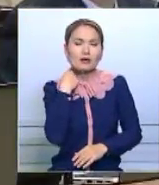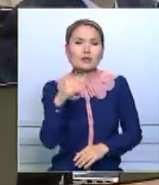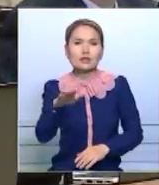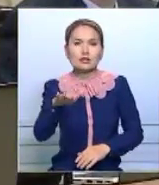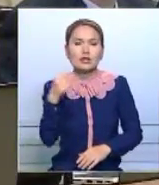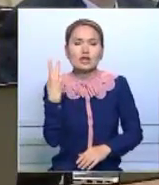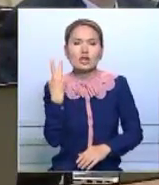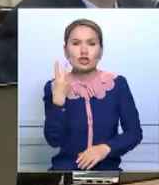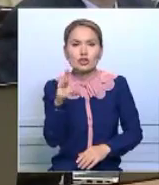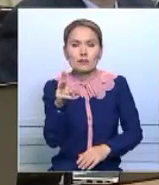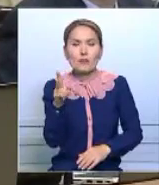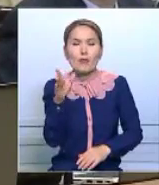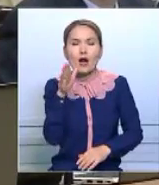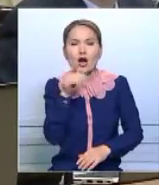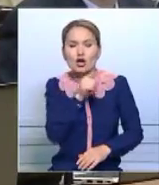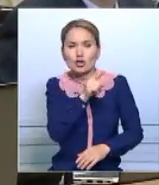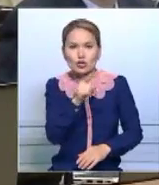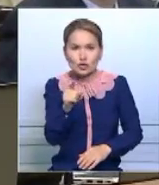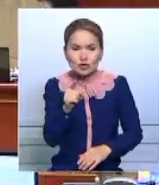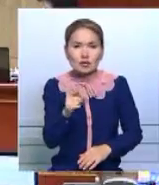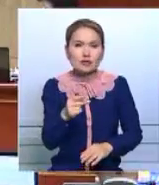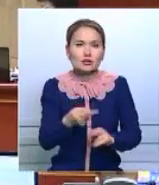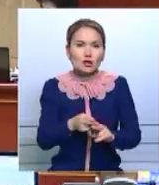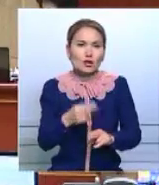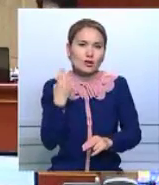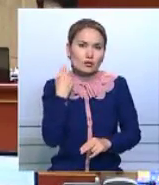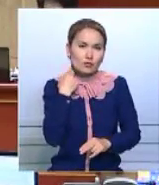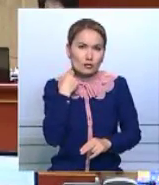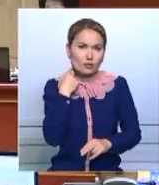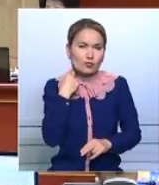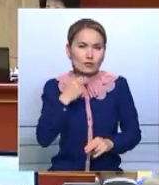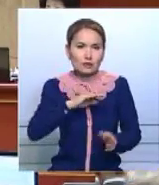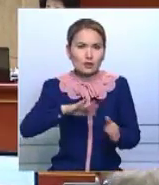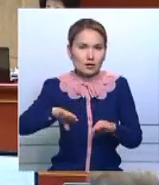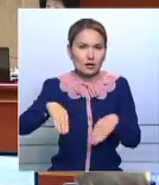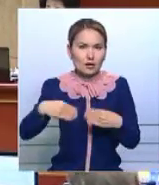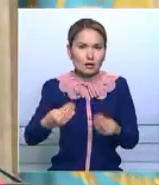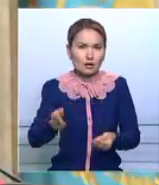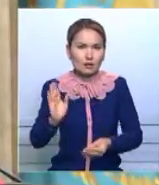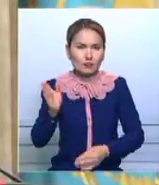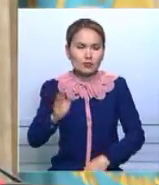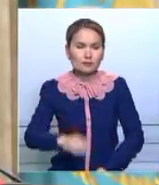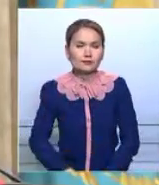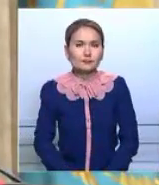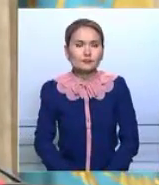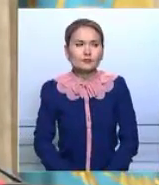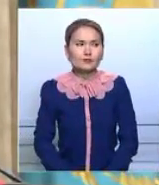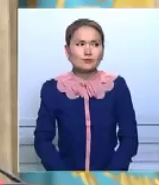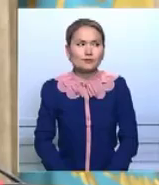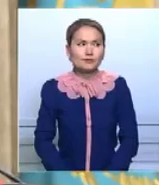мерзімімен беріледі. Мәжіліс келісімді бірауыздан қолдады. Енді заң жобасы сенатқа жолданады.